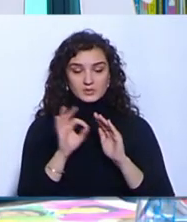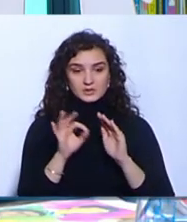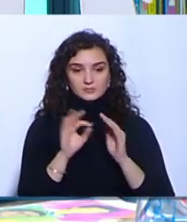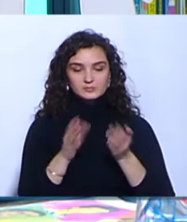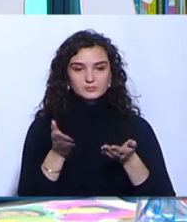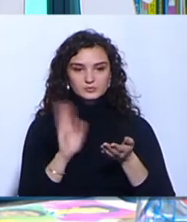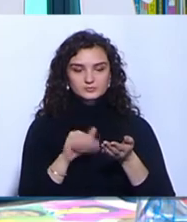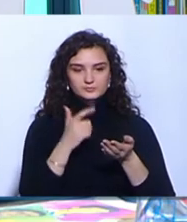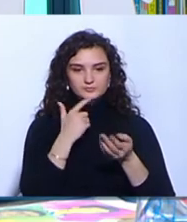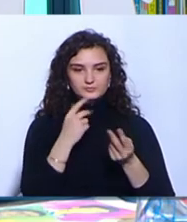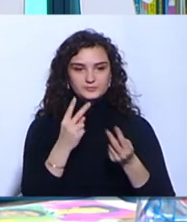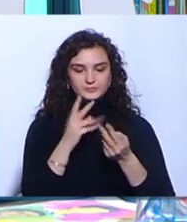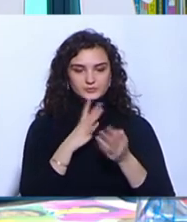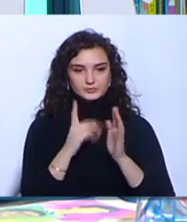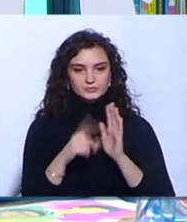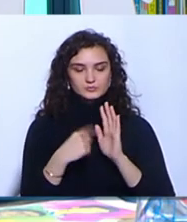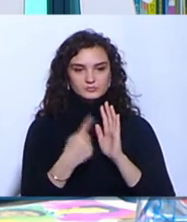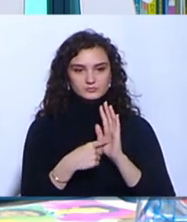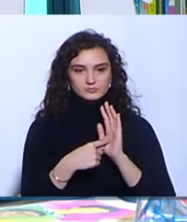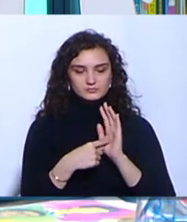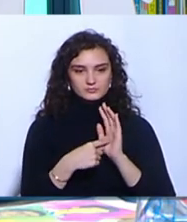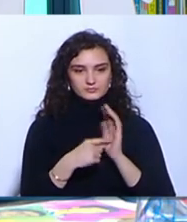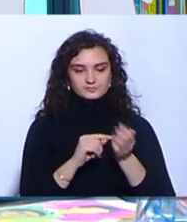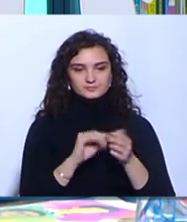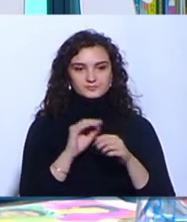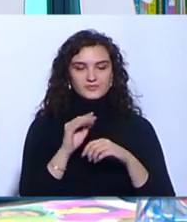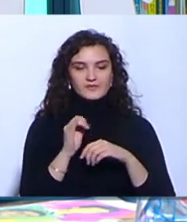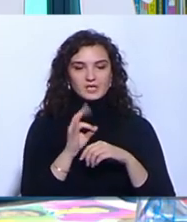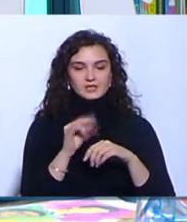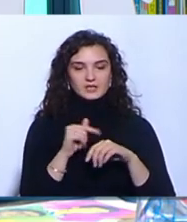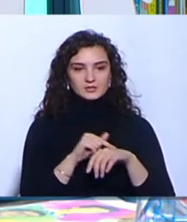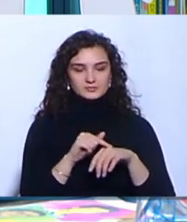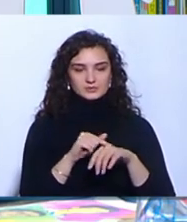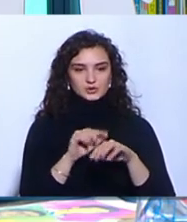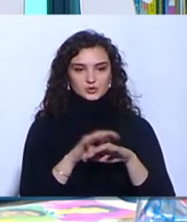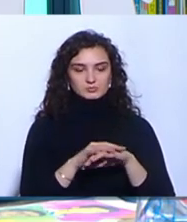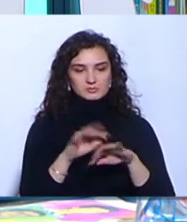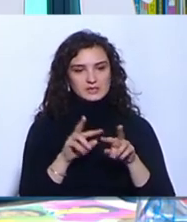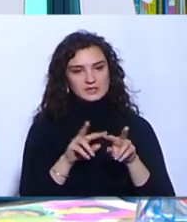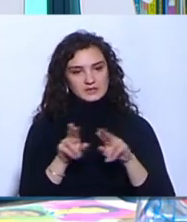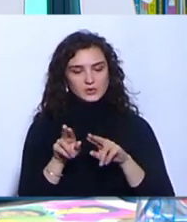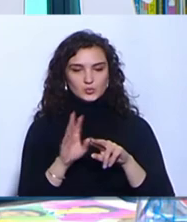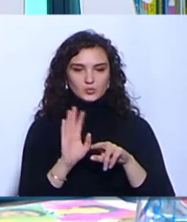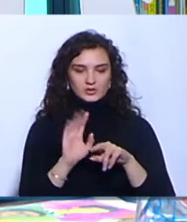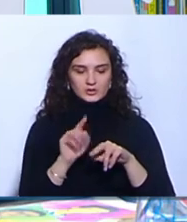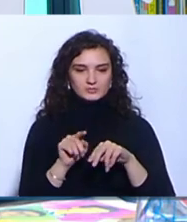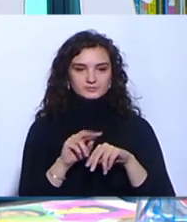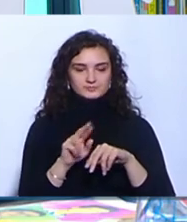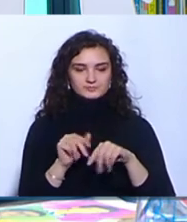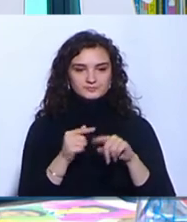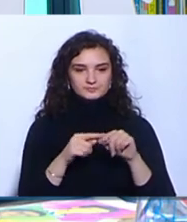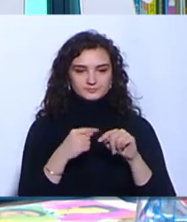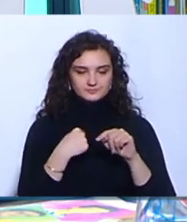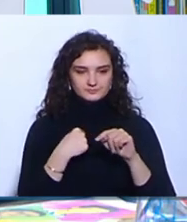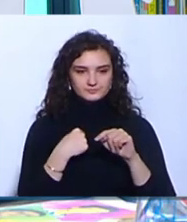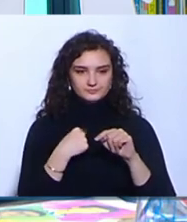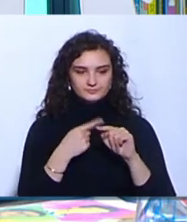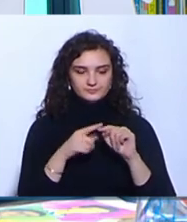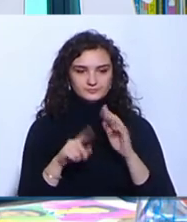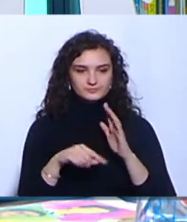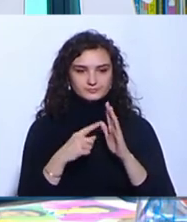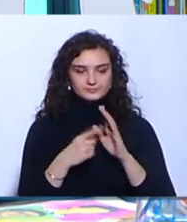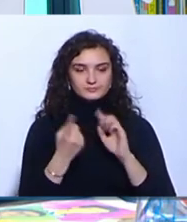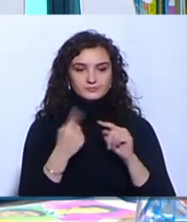მოდით მაყურებელს ჰქონდა შეკითხვა, ვენური შეშუპება და ლიმფური შეშუპება ერთი და იგივეა თუ არა? ჩვენ ამ